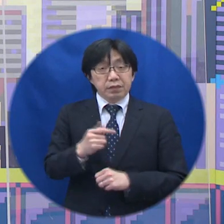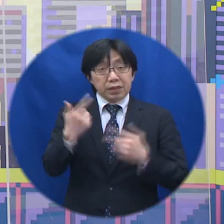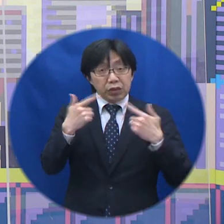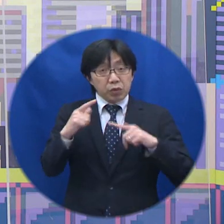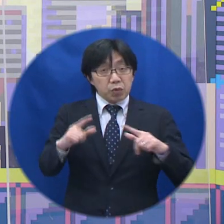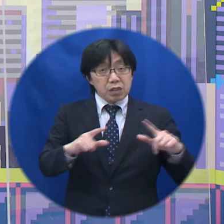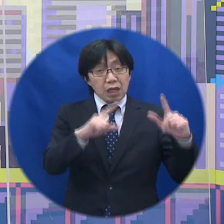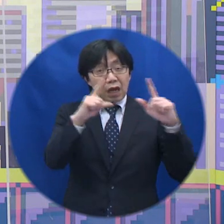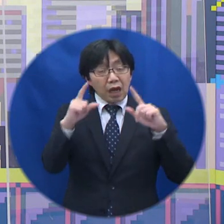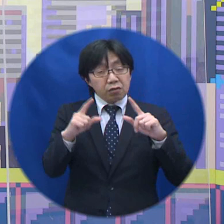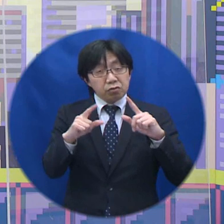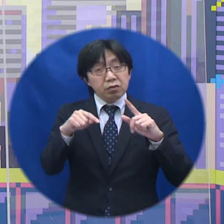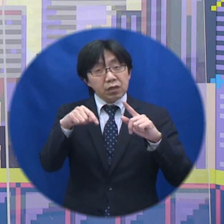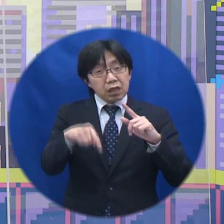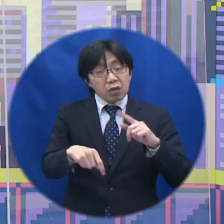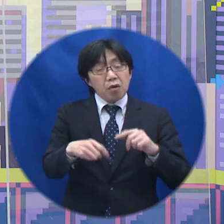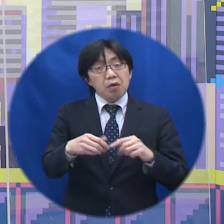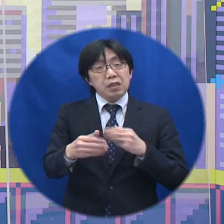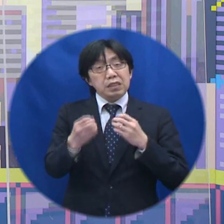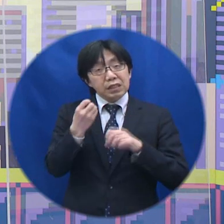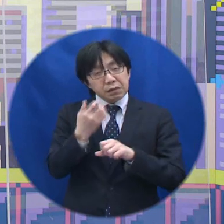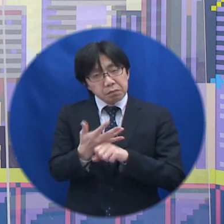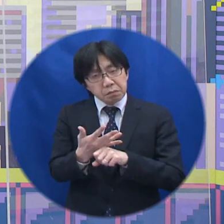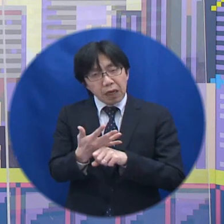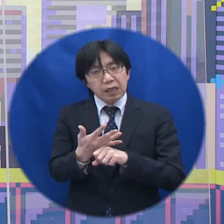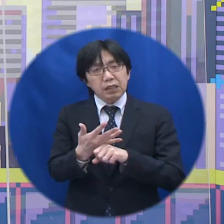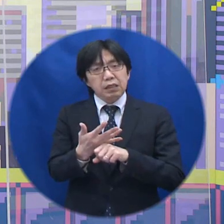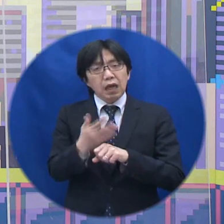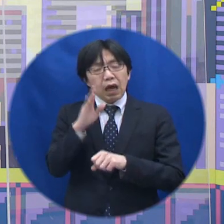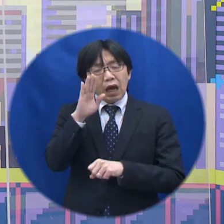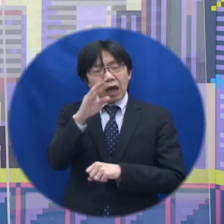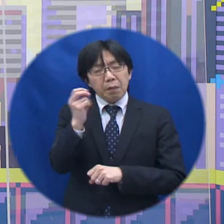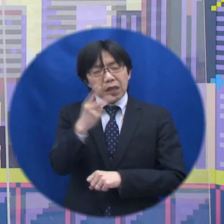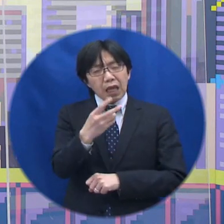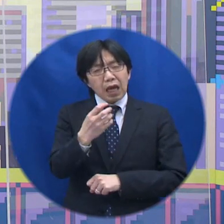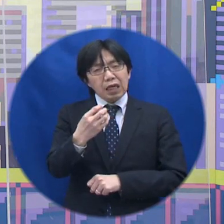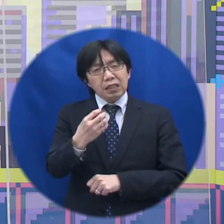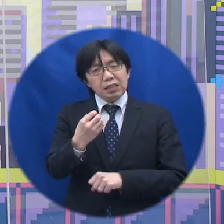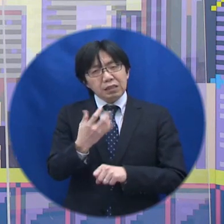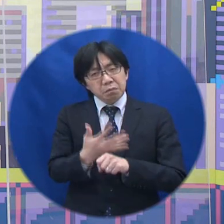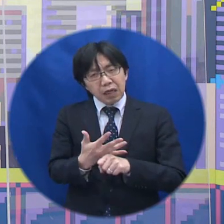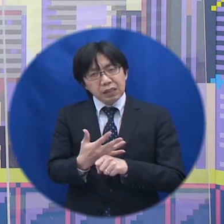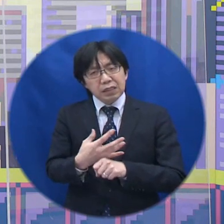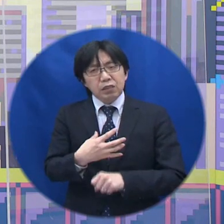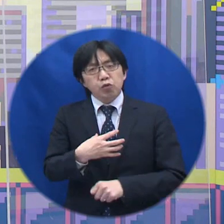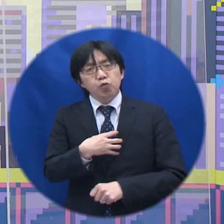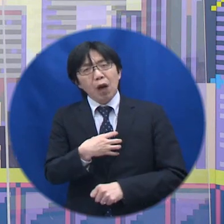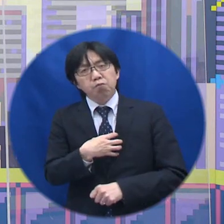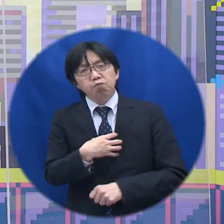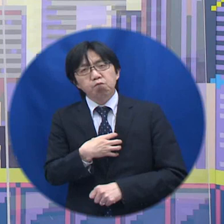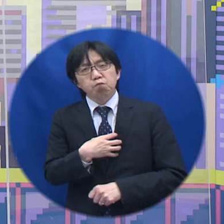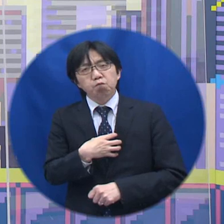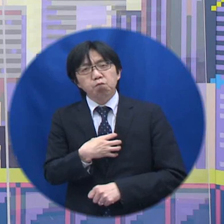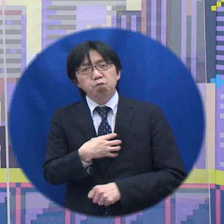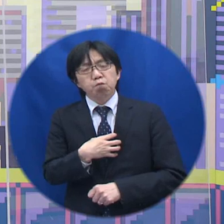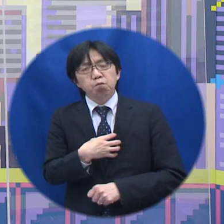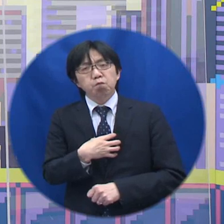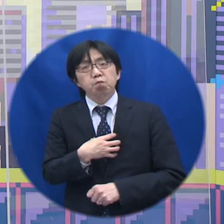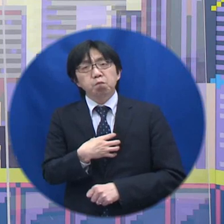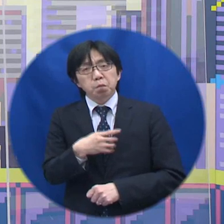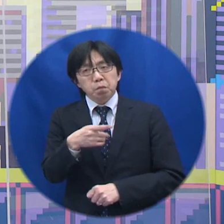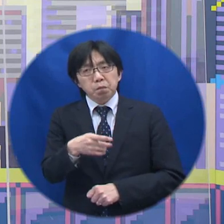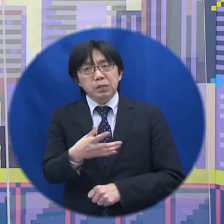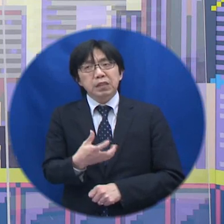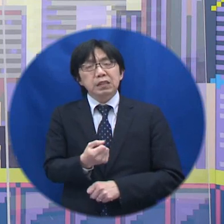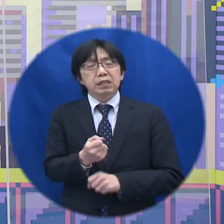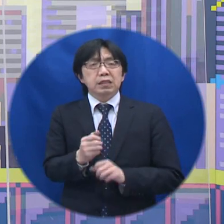常生活で失敗した経験やまた失敗するのではないかという不安を感じることが多いため